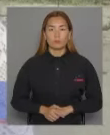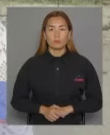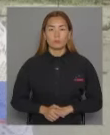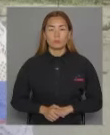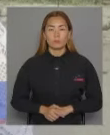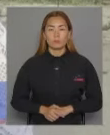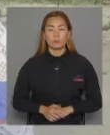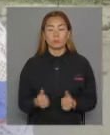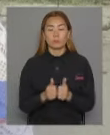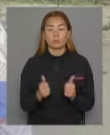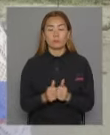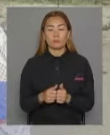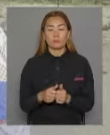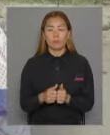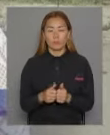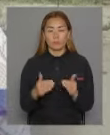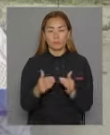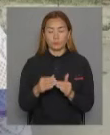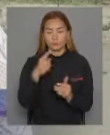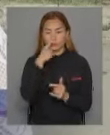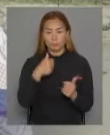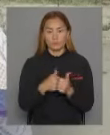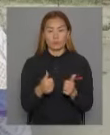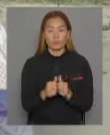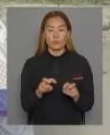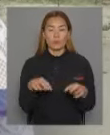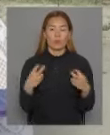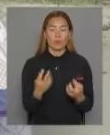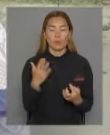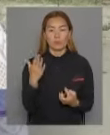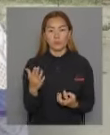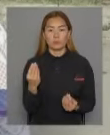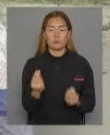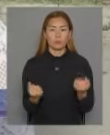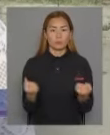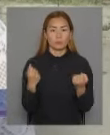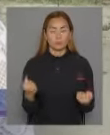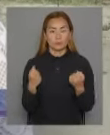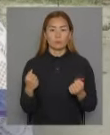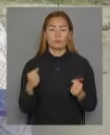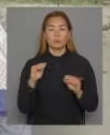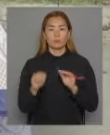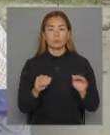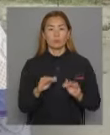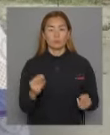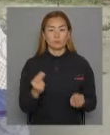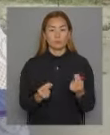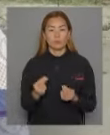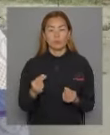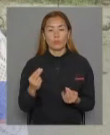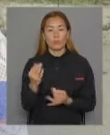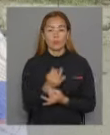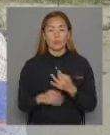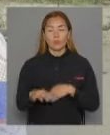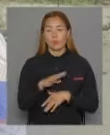Они расположены прямо впритык. Здесь собираются лавочки ставить. Детские площадки устанавливать. С нами никто не советовался.